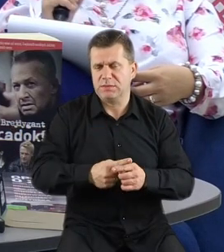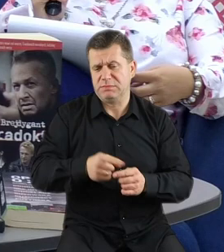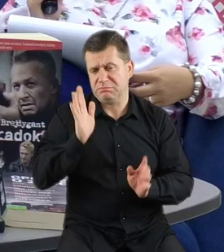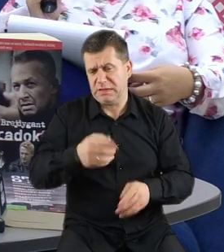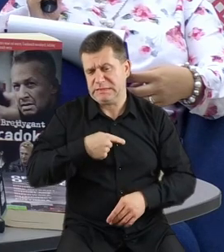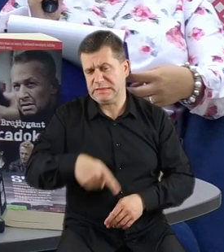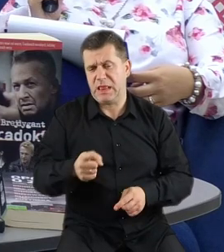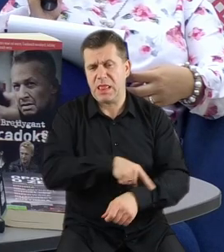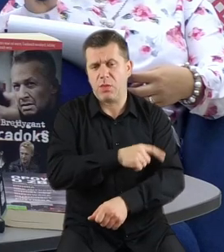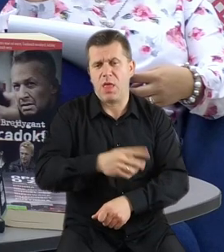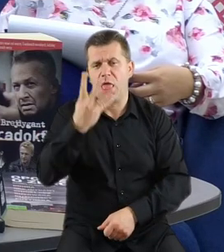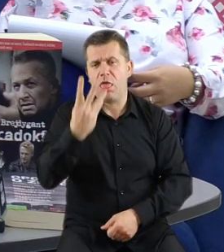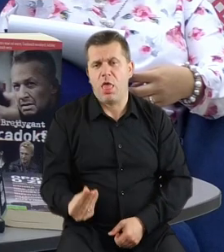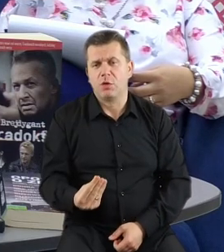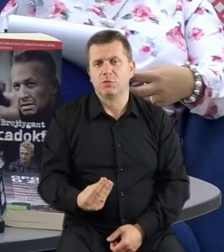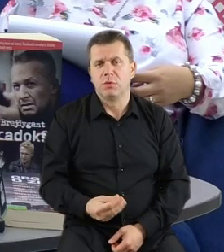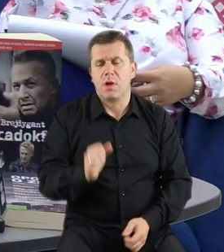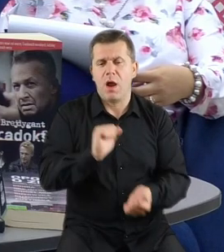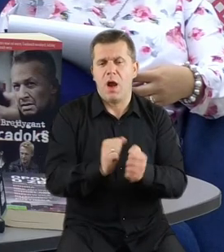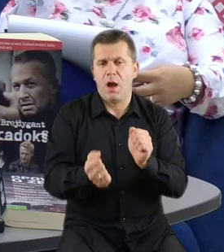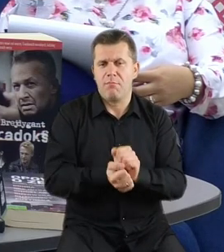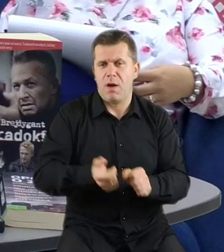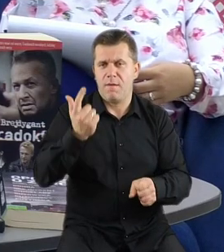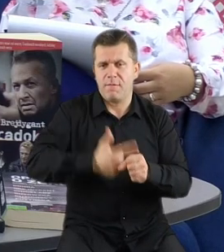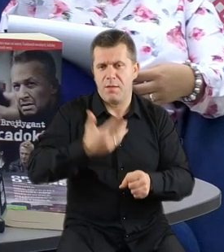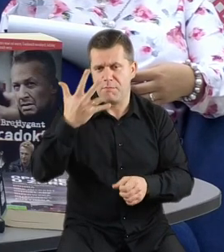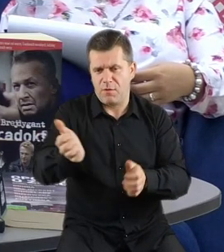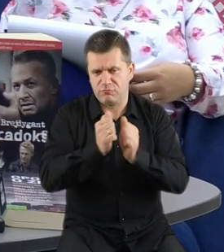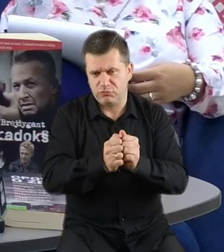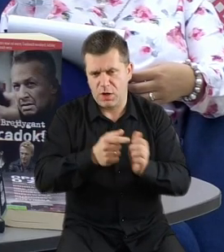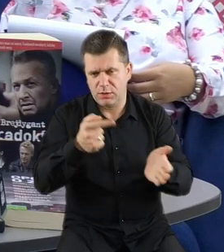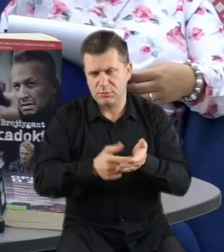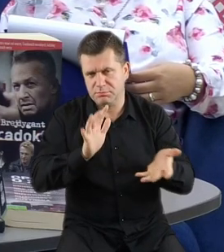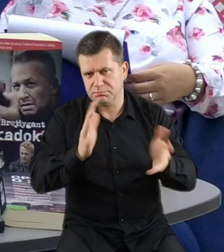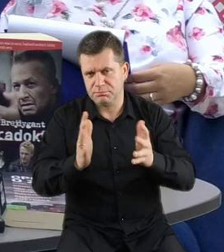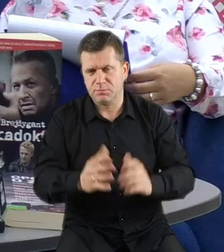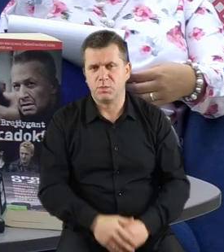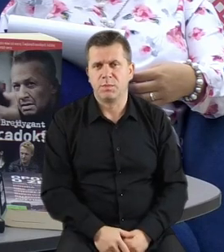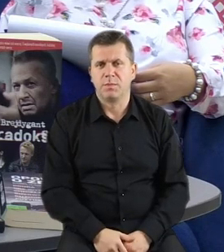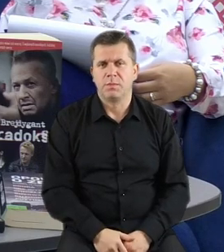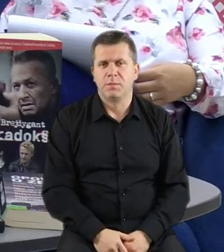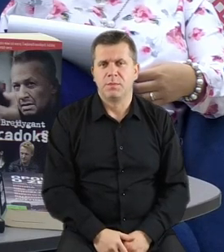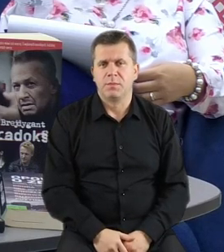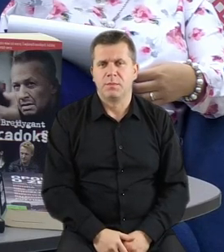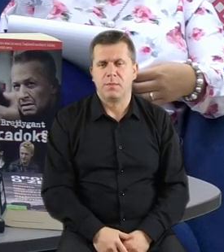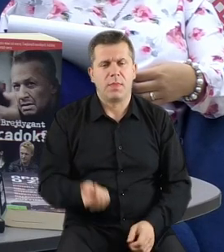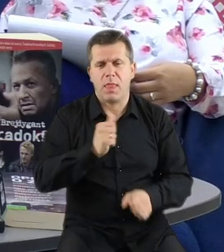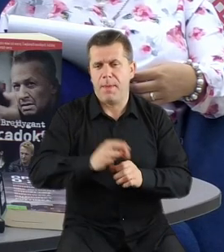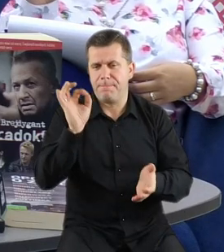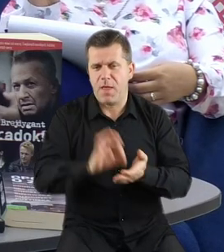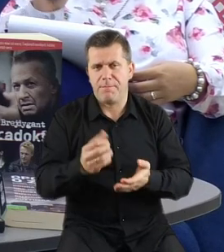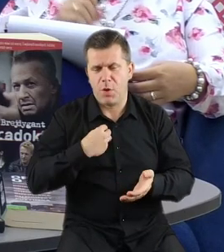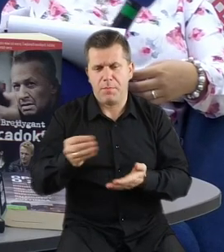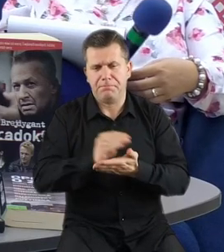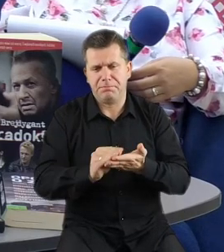wczesną jesienią chyba. Albo 25 września? No albo tak, nawet no, czyli no, właśnie też nie jestem pewien. Napisałem